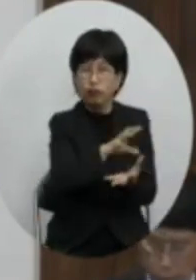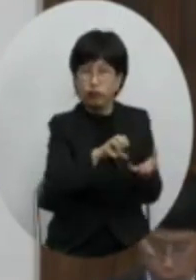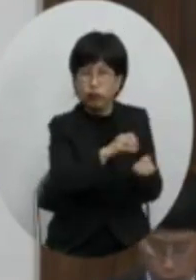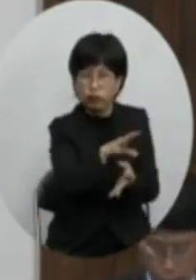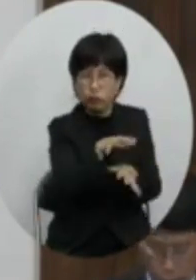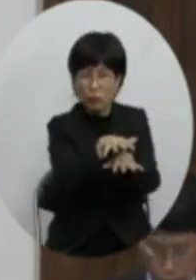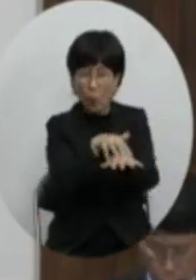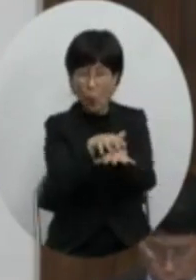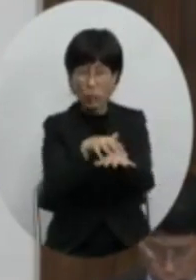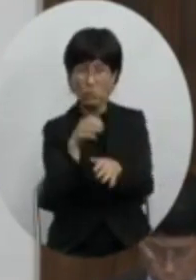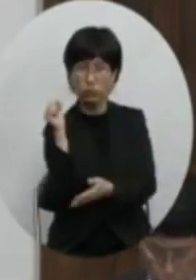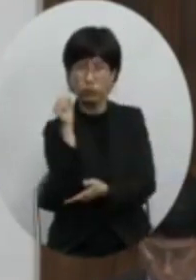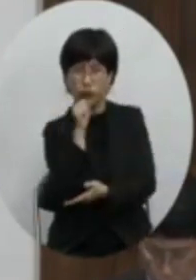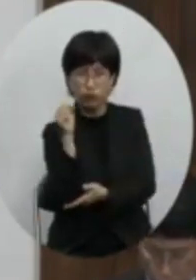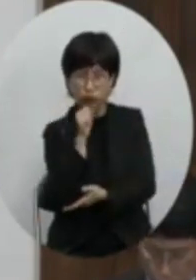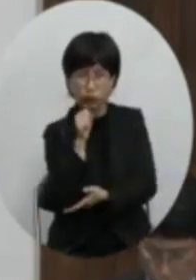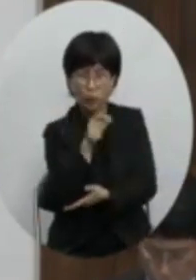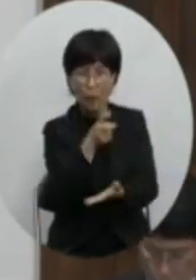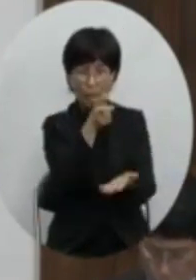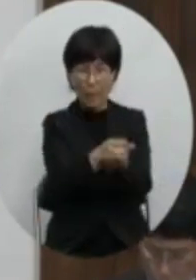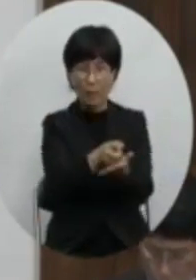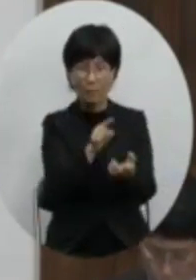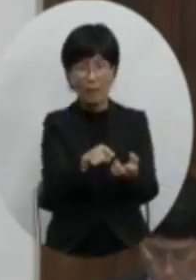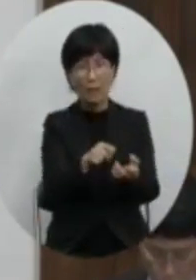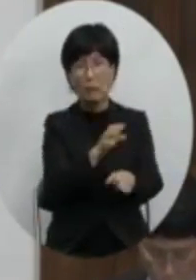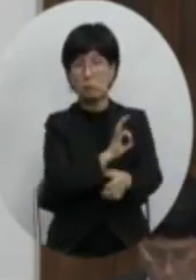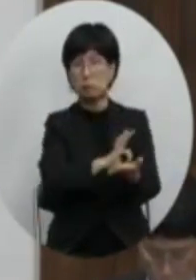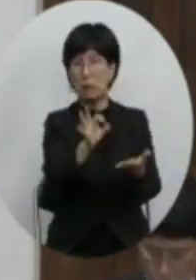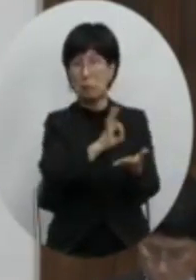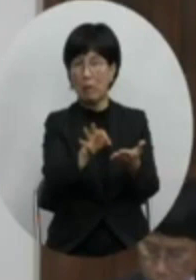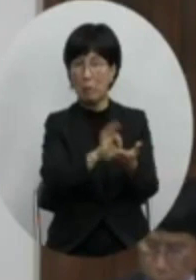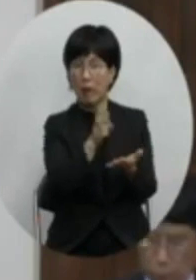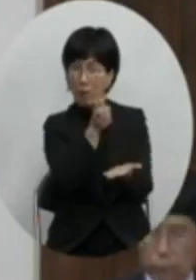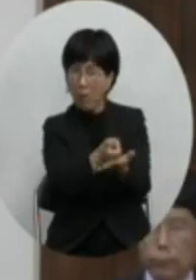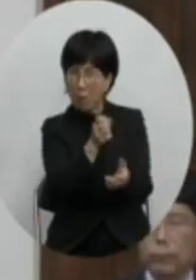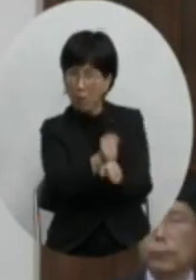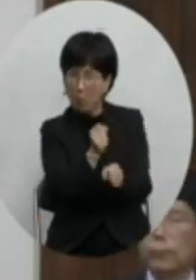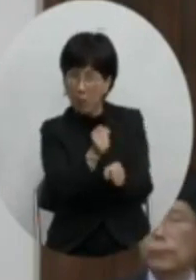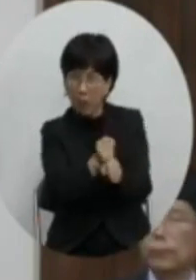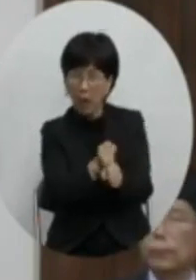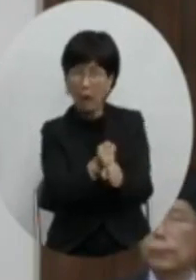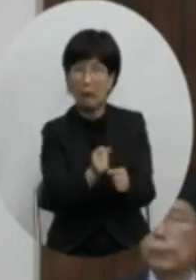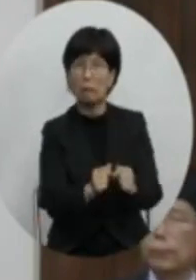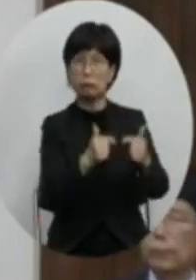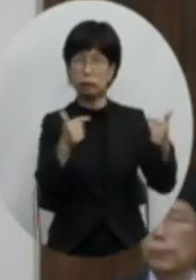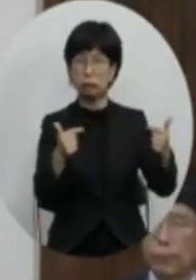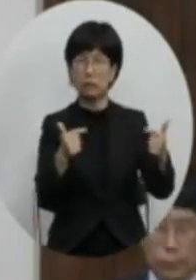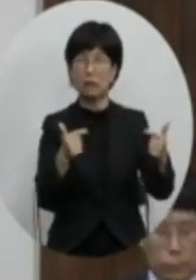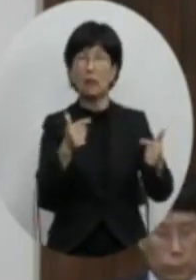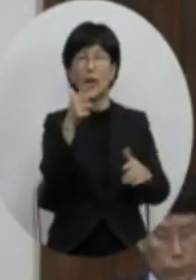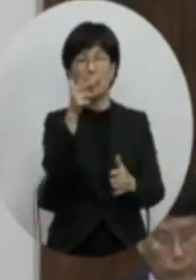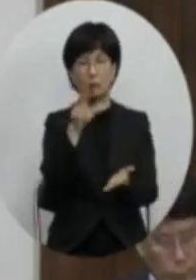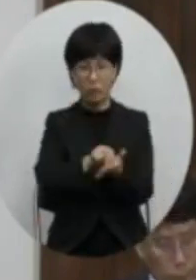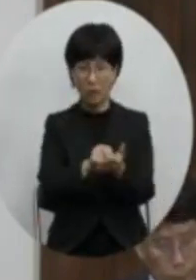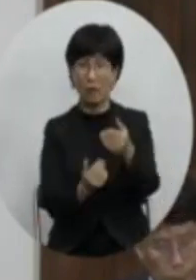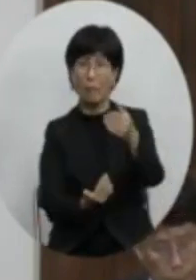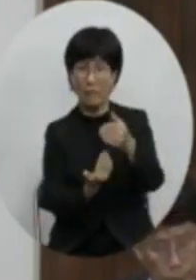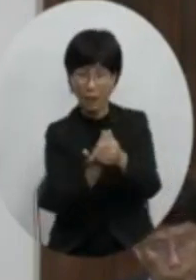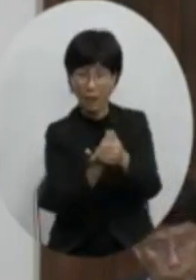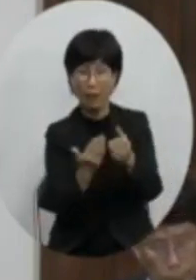조직은 흔들리고 조례나 사업만 남별하는 결과를 초래하기 때문입니다.